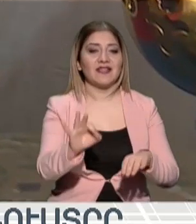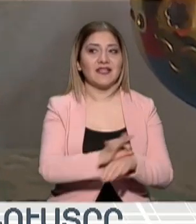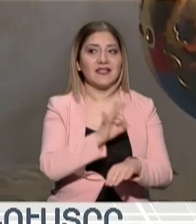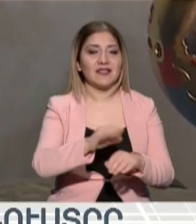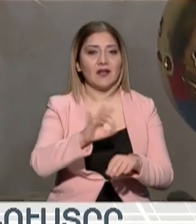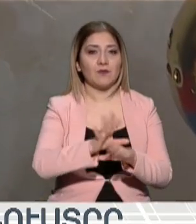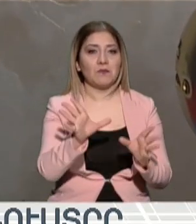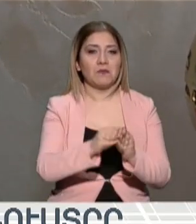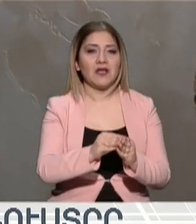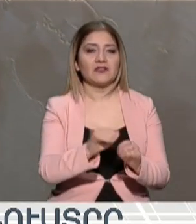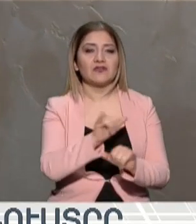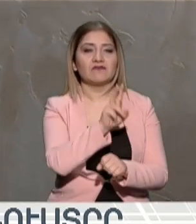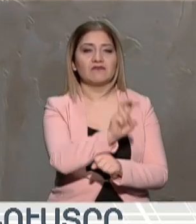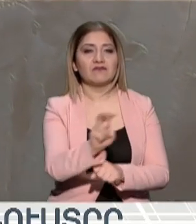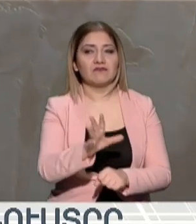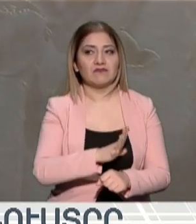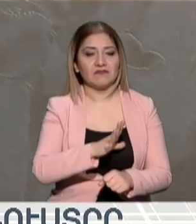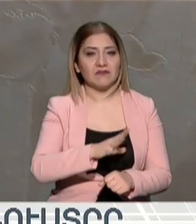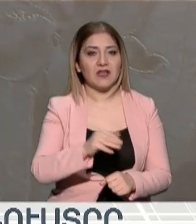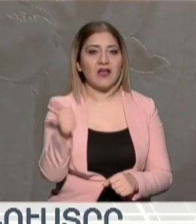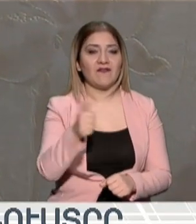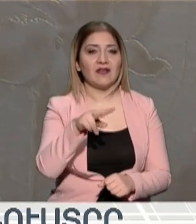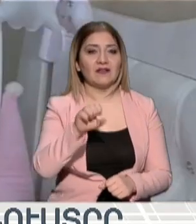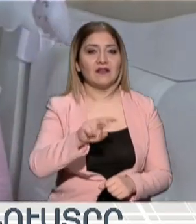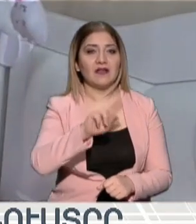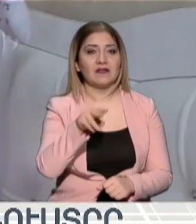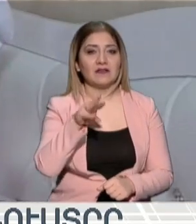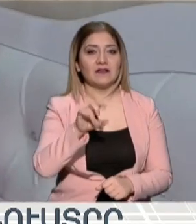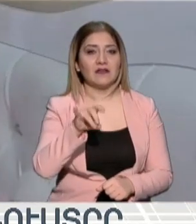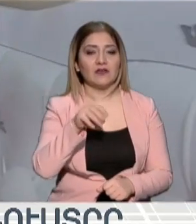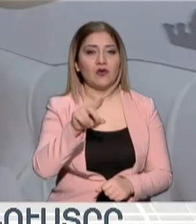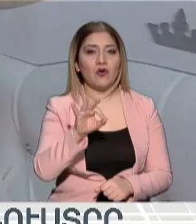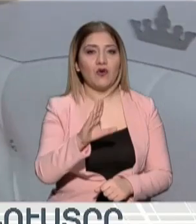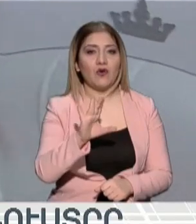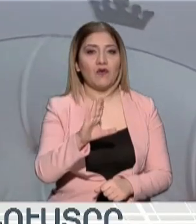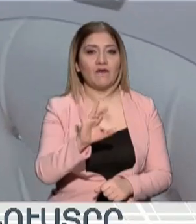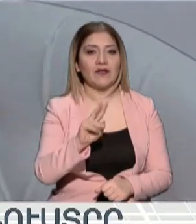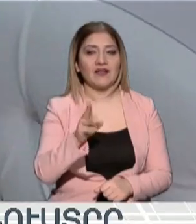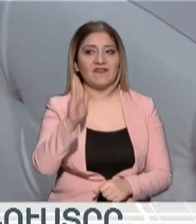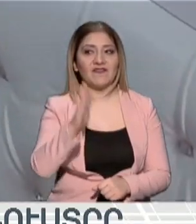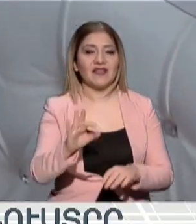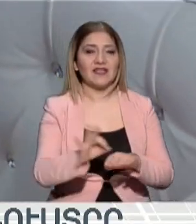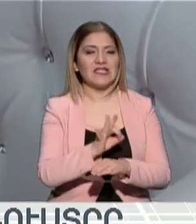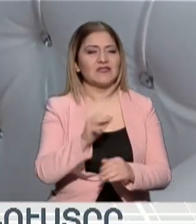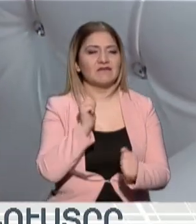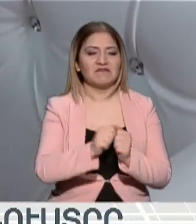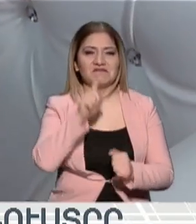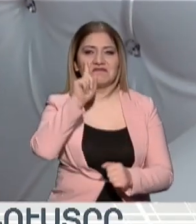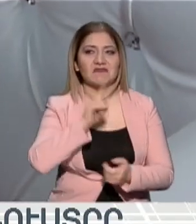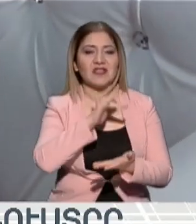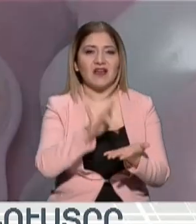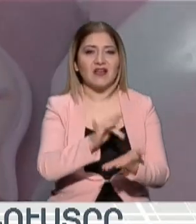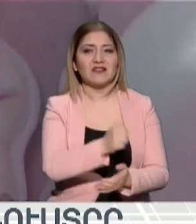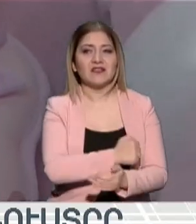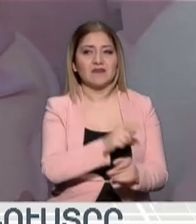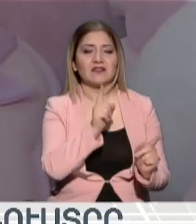հետ հավասար ծառայում է հայրենիքին։ Ավակ լեյտենանտ Հովիկ Վարդանյանի կինն այդ ծառայությունը հաճույքով էր տանում քաղաքից քաղաք,